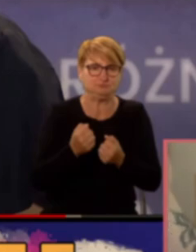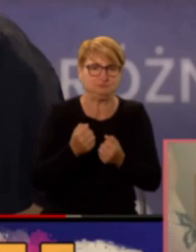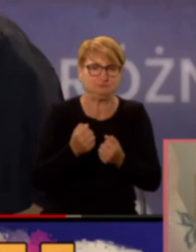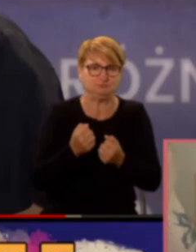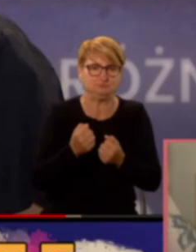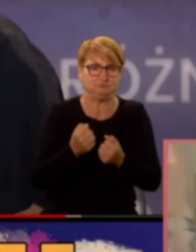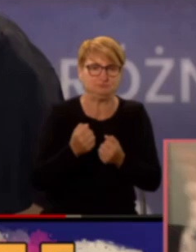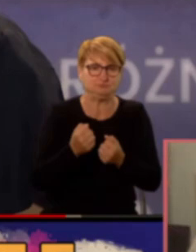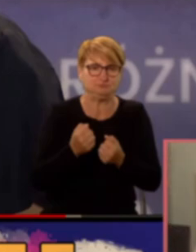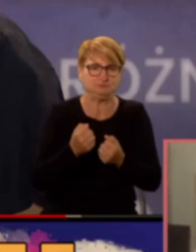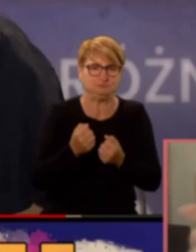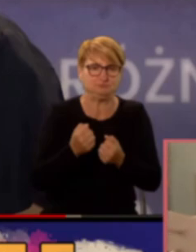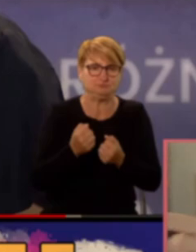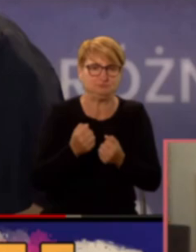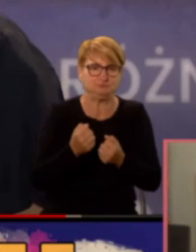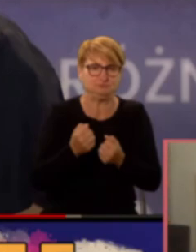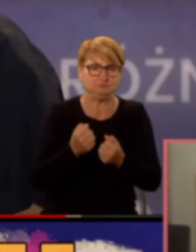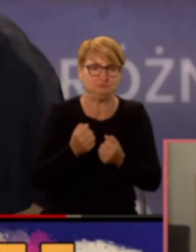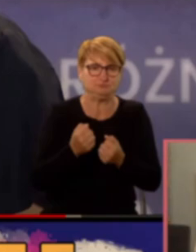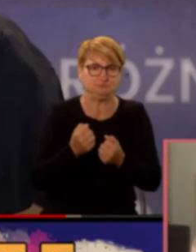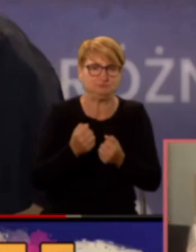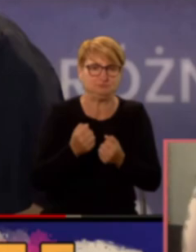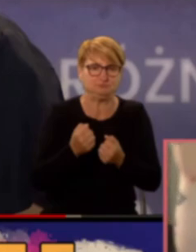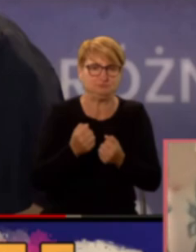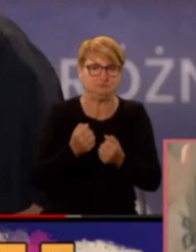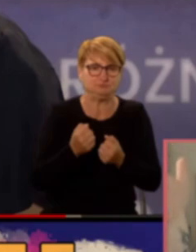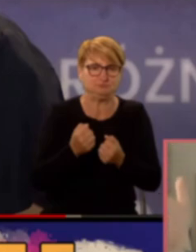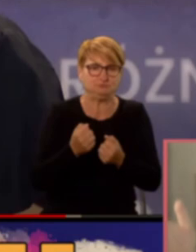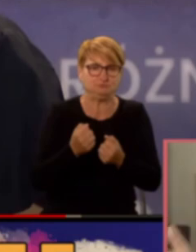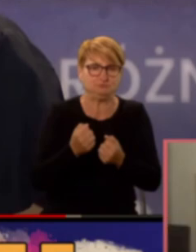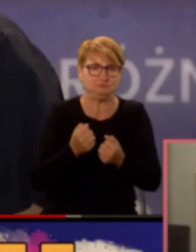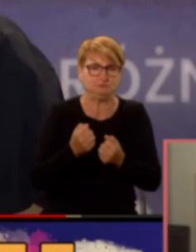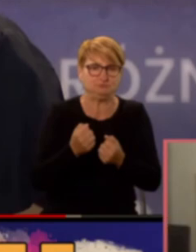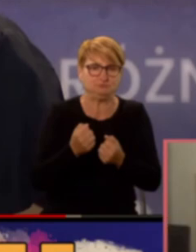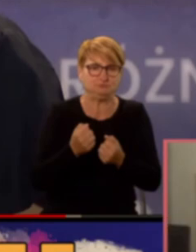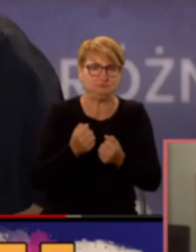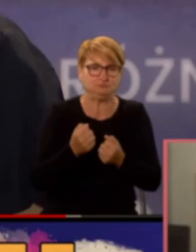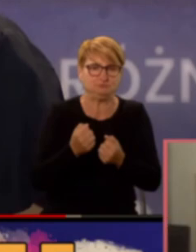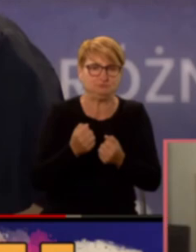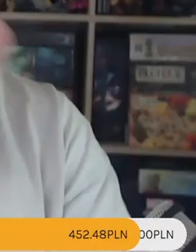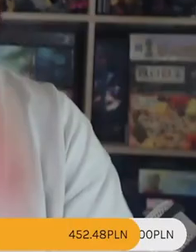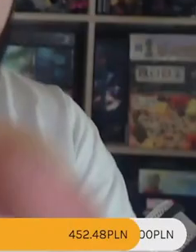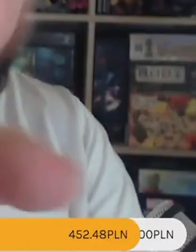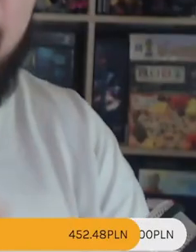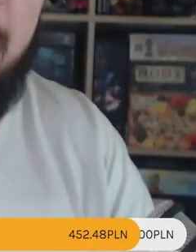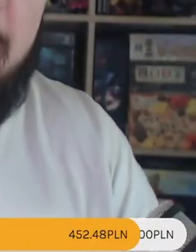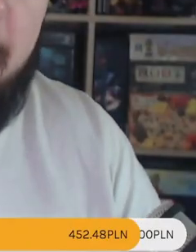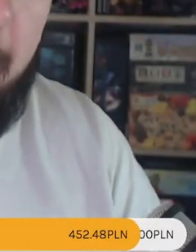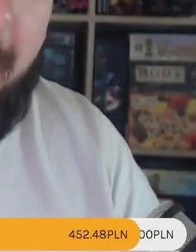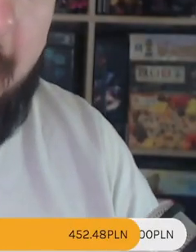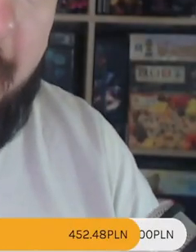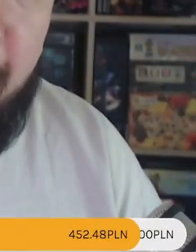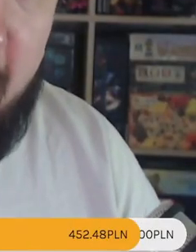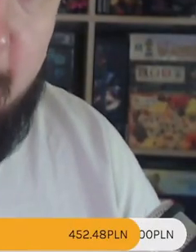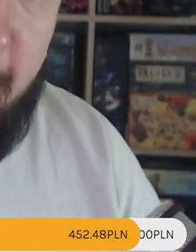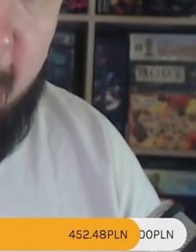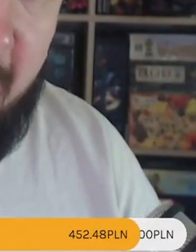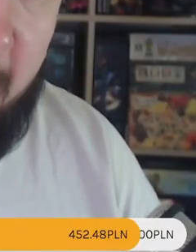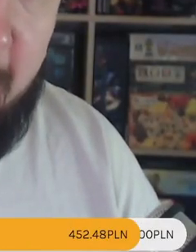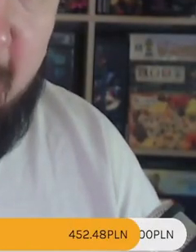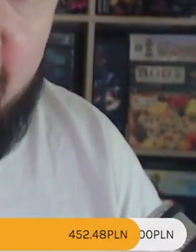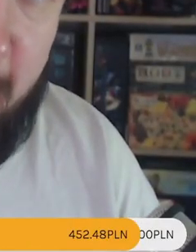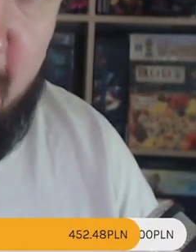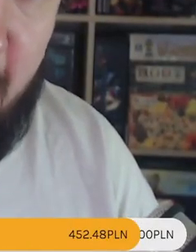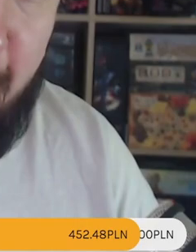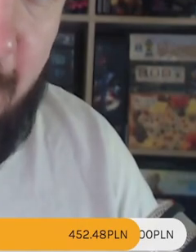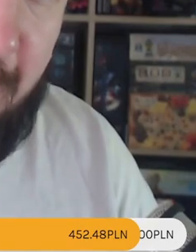wspaniały, wieczny życia krąg. Wiesz co, mordo? Panie, bo